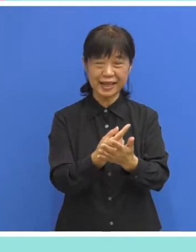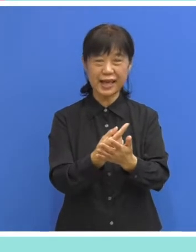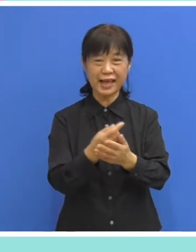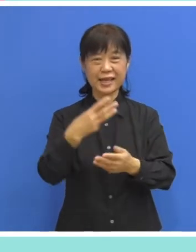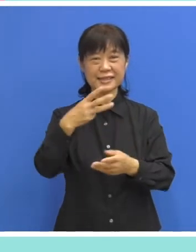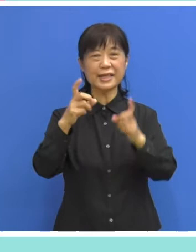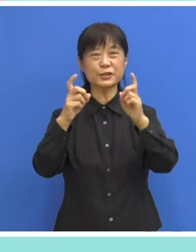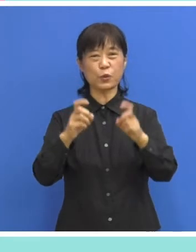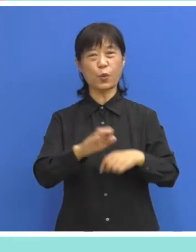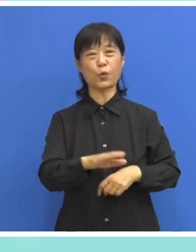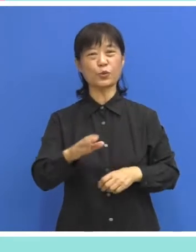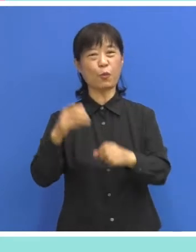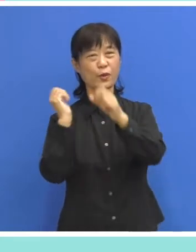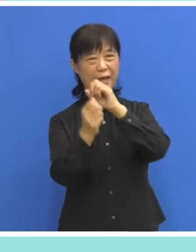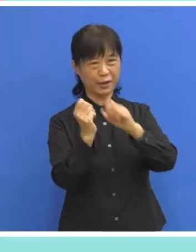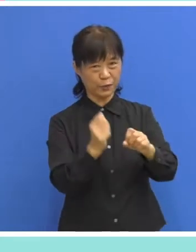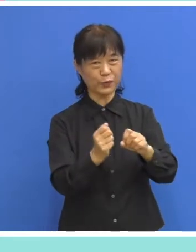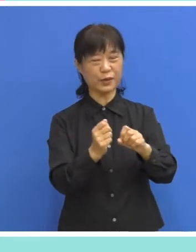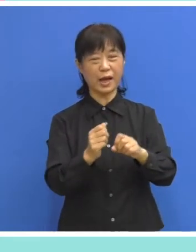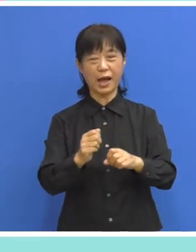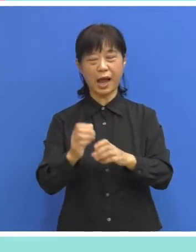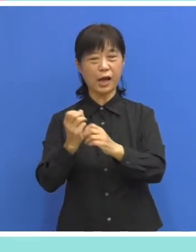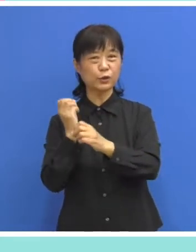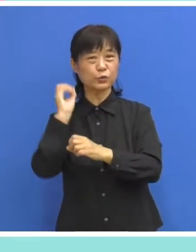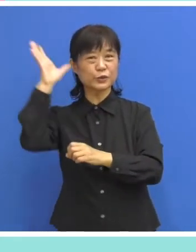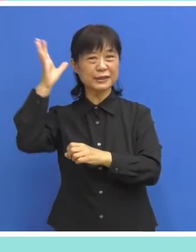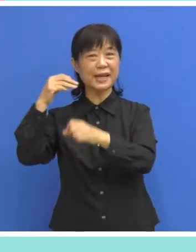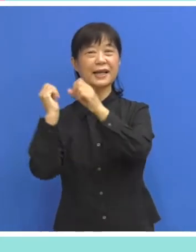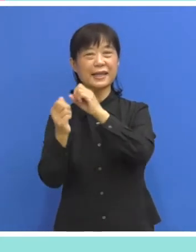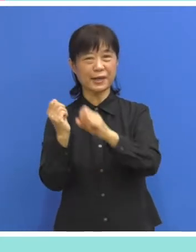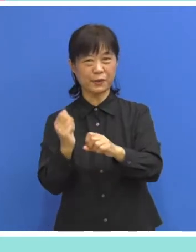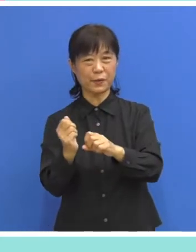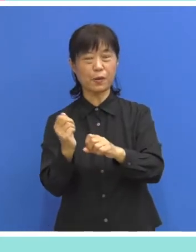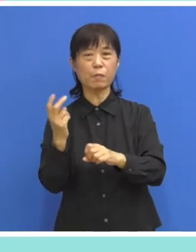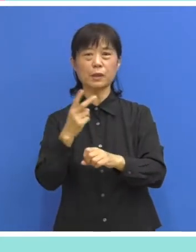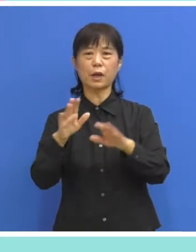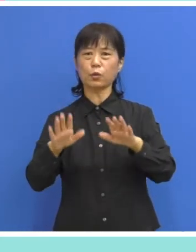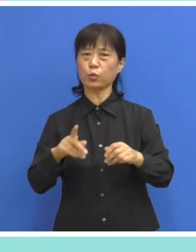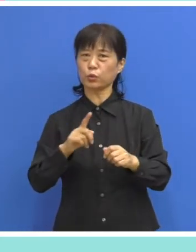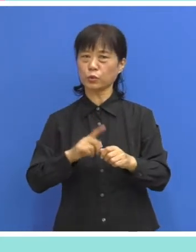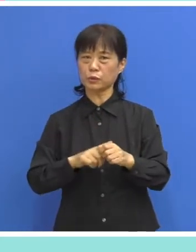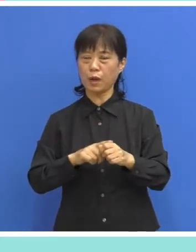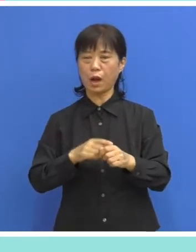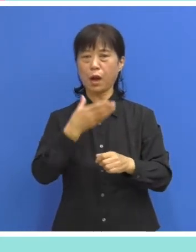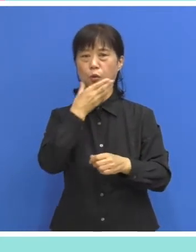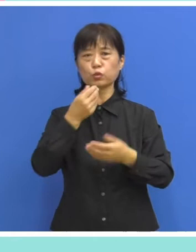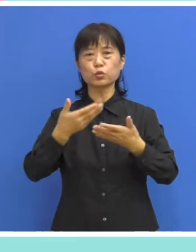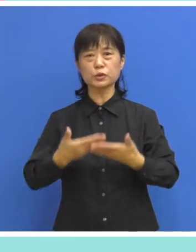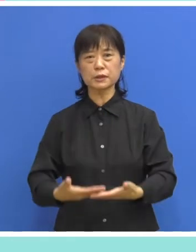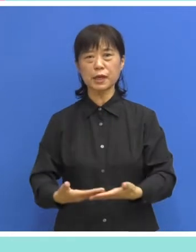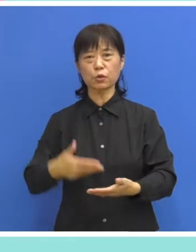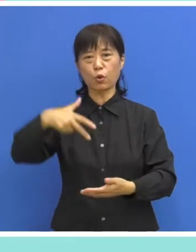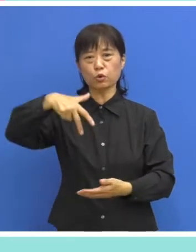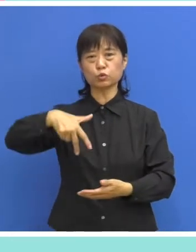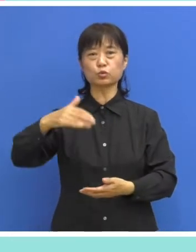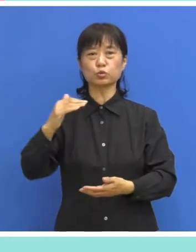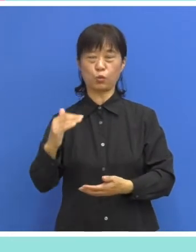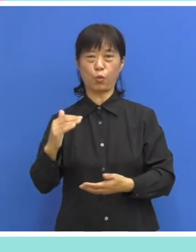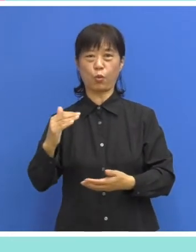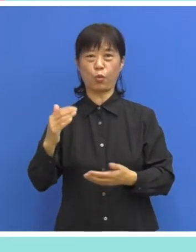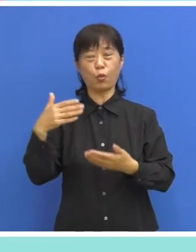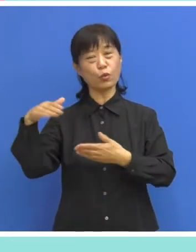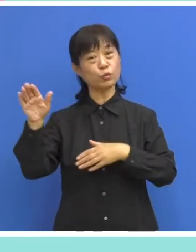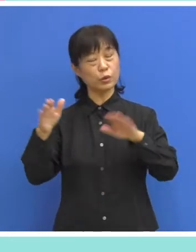ったりですね、はい、クジラ太鼓だったり、また、今年は 子踊りが出演をされるということ